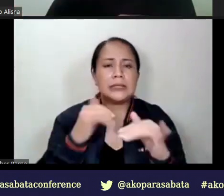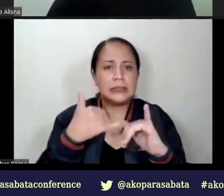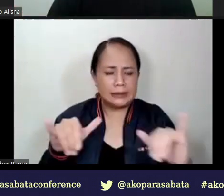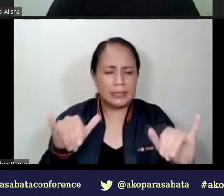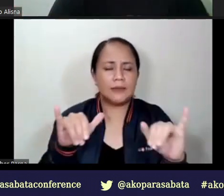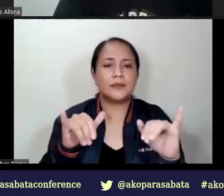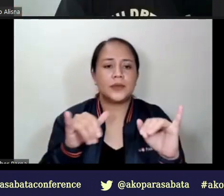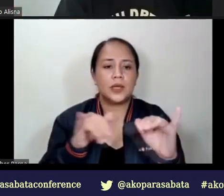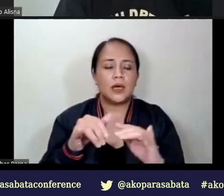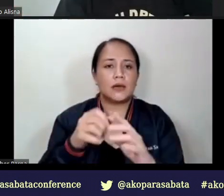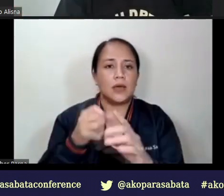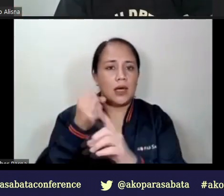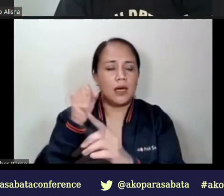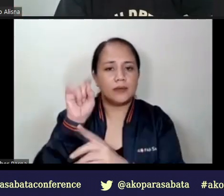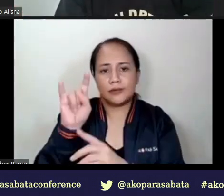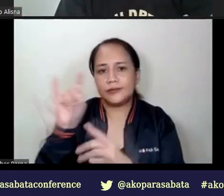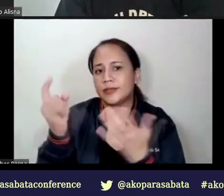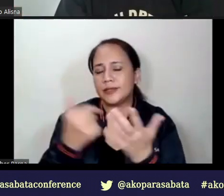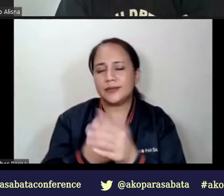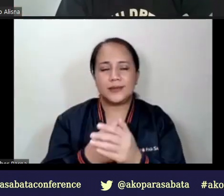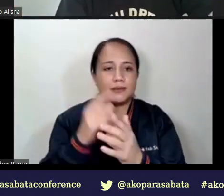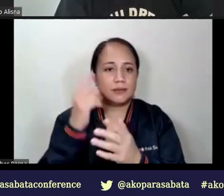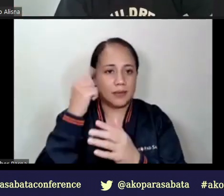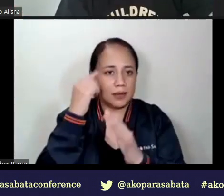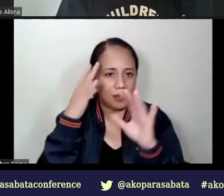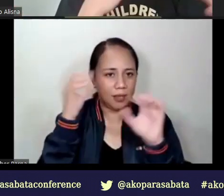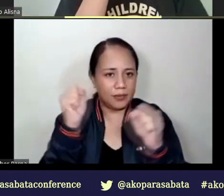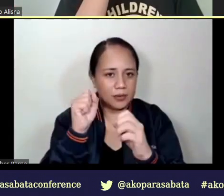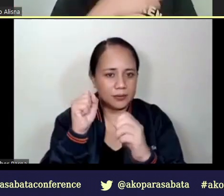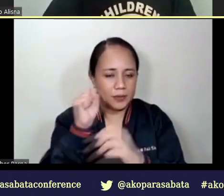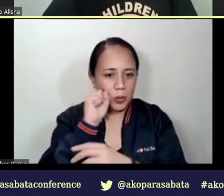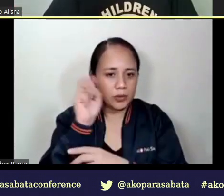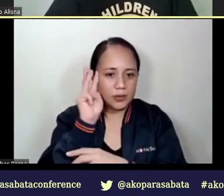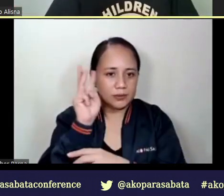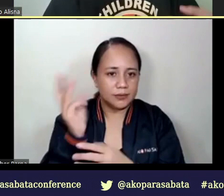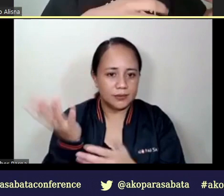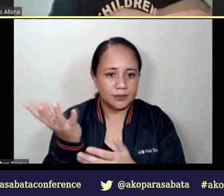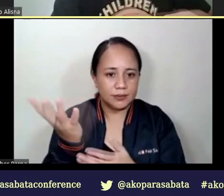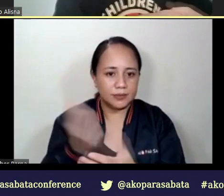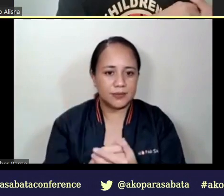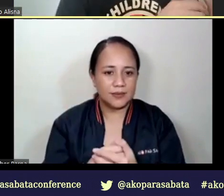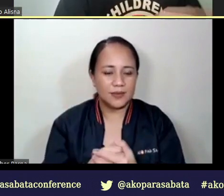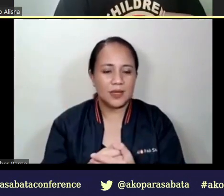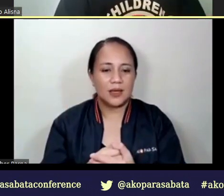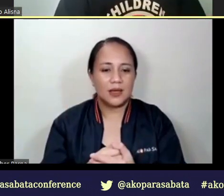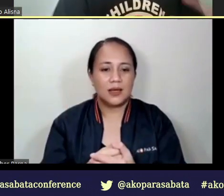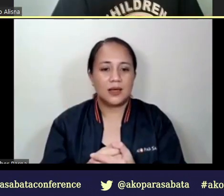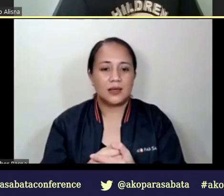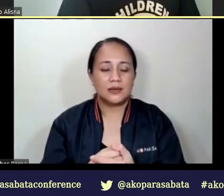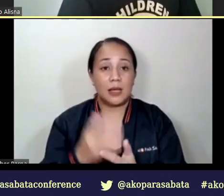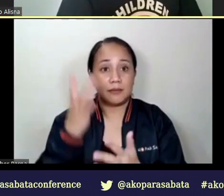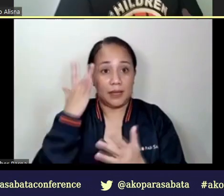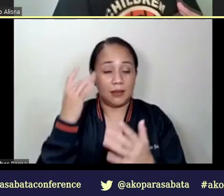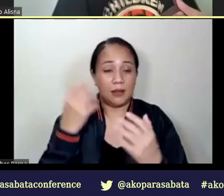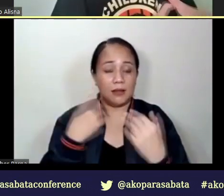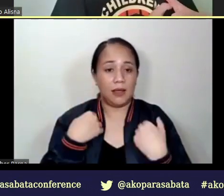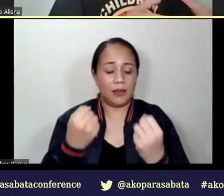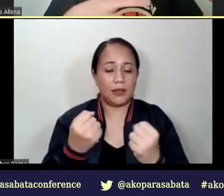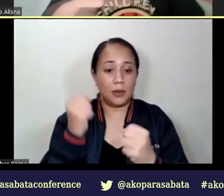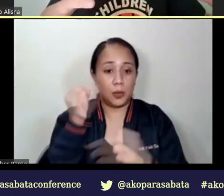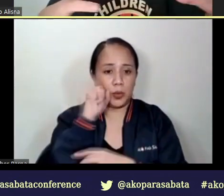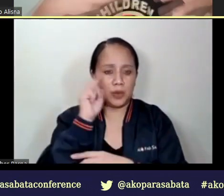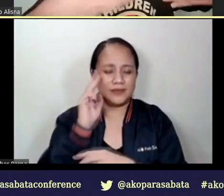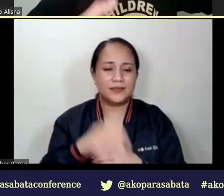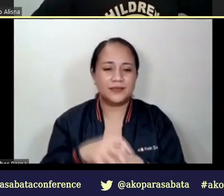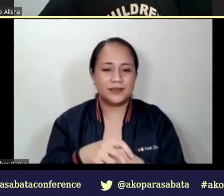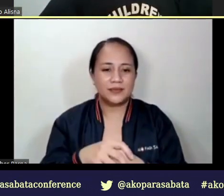ng mental health awareness? Okay. So yun. So pagdating naman po sa mental health awareness, napakalaki